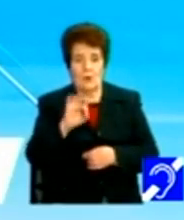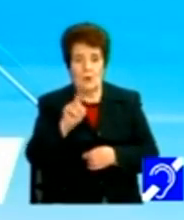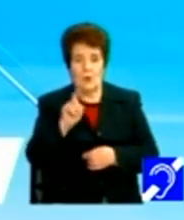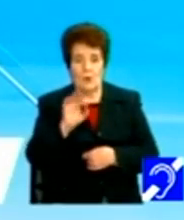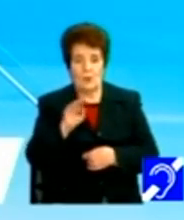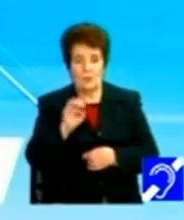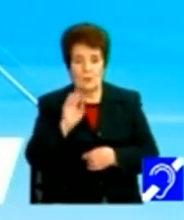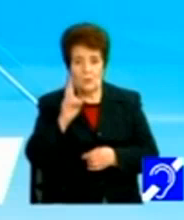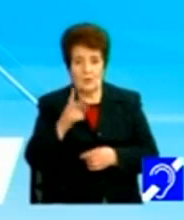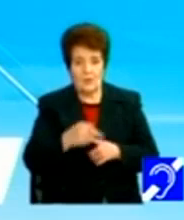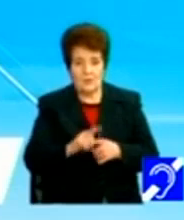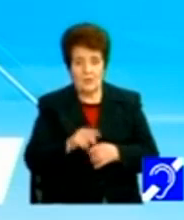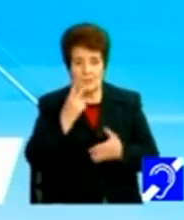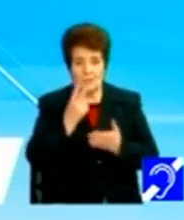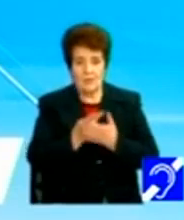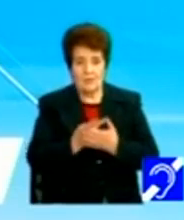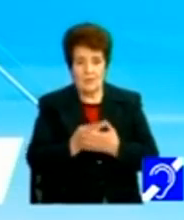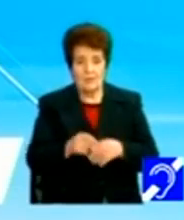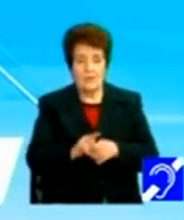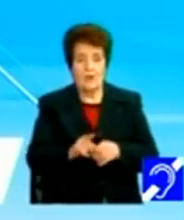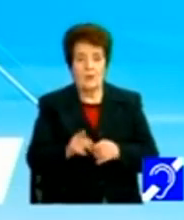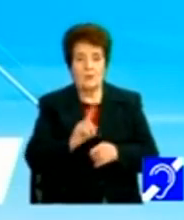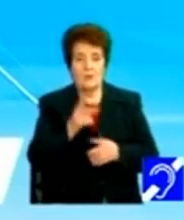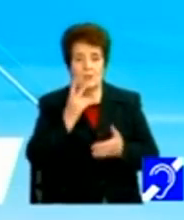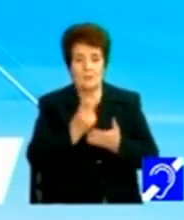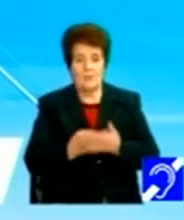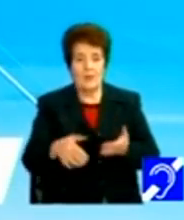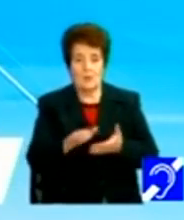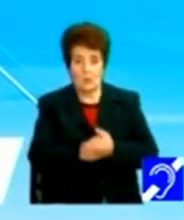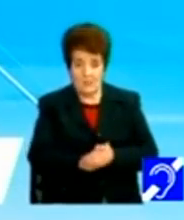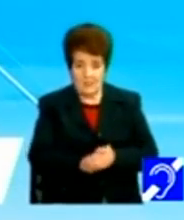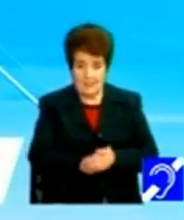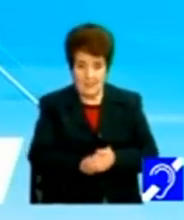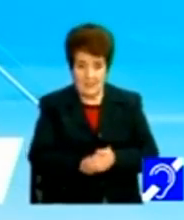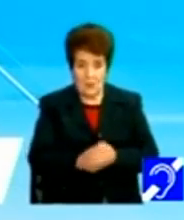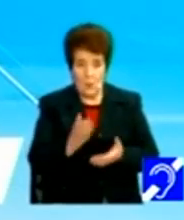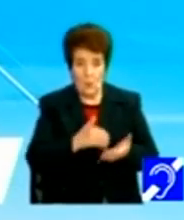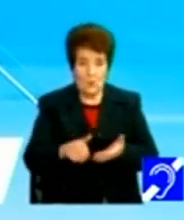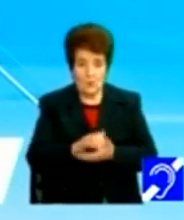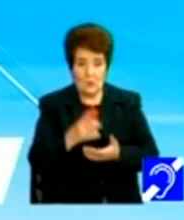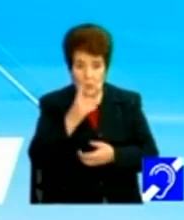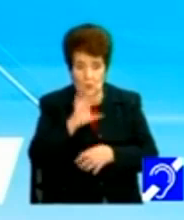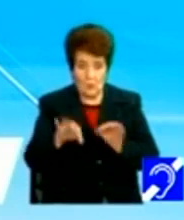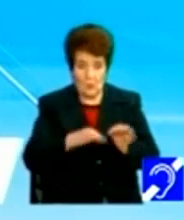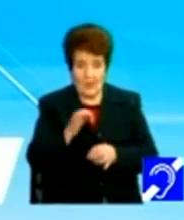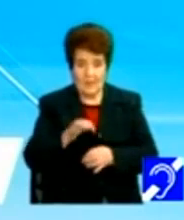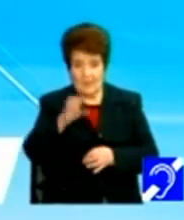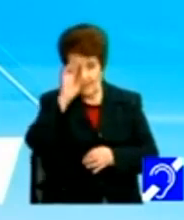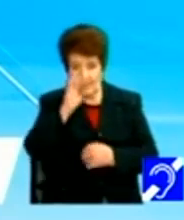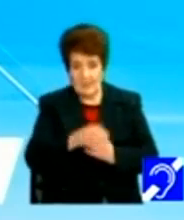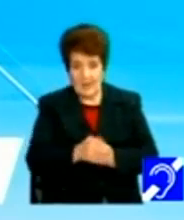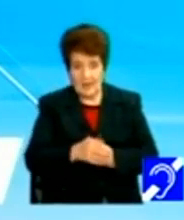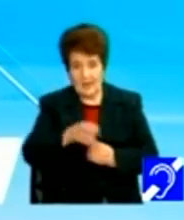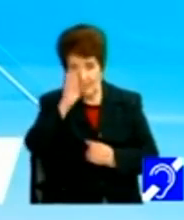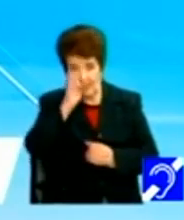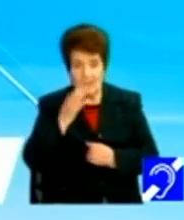din acest punct de vedere, dumnealor sunt pe aceeași lungime de undă. În ceea ce privește consolidarea direcției unioniste, singurul proiect de țară, în primul rând, țara